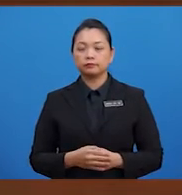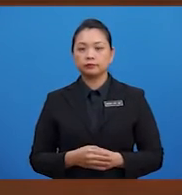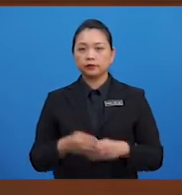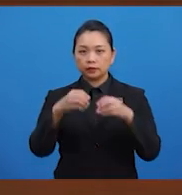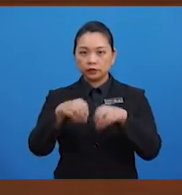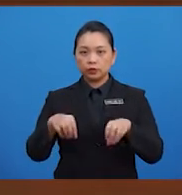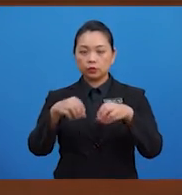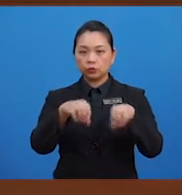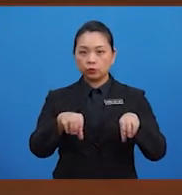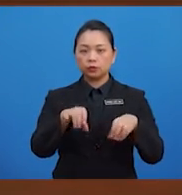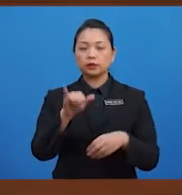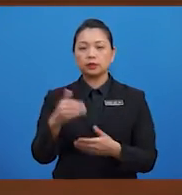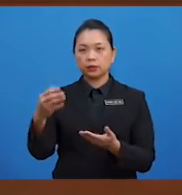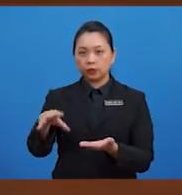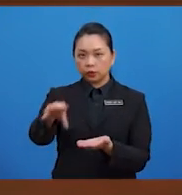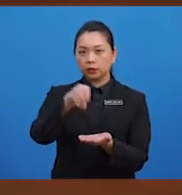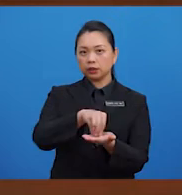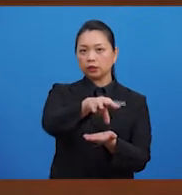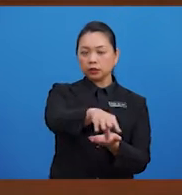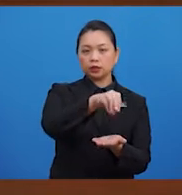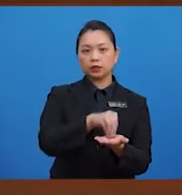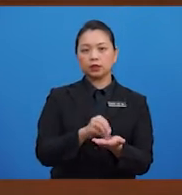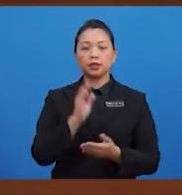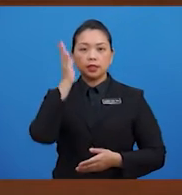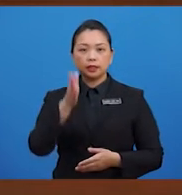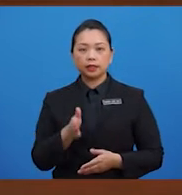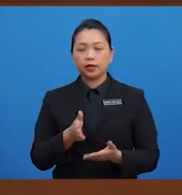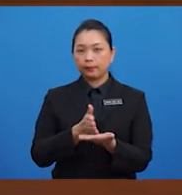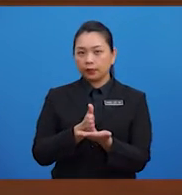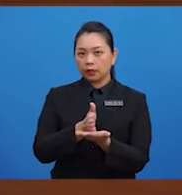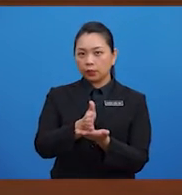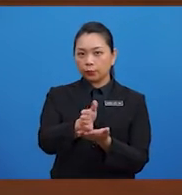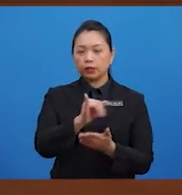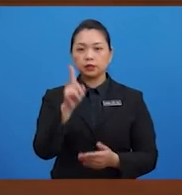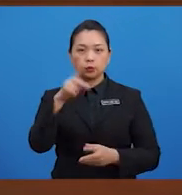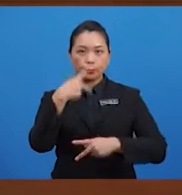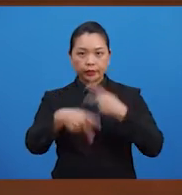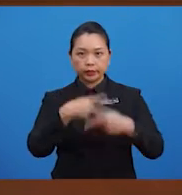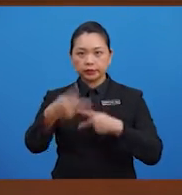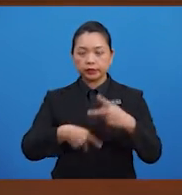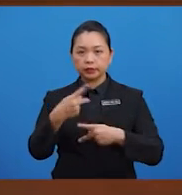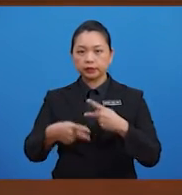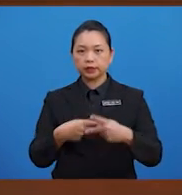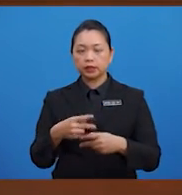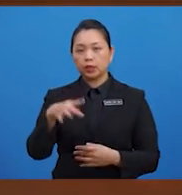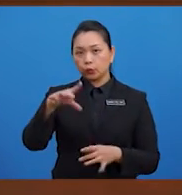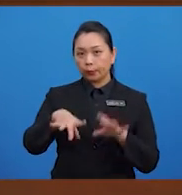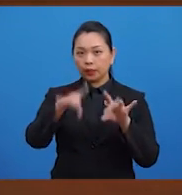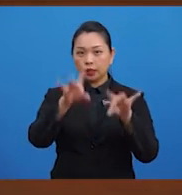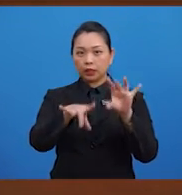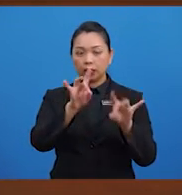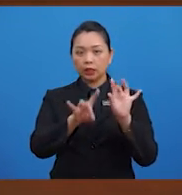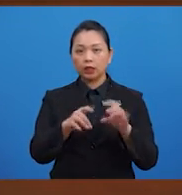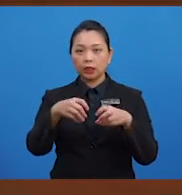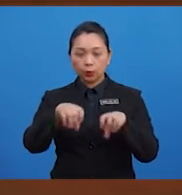Telur-telur yang telah dikutip dari reban akan melalui satu proses dipanggil proses pemilihan telur